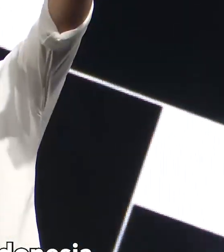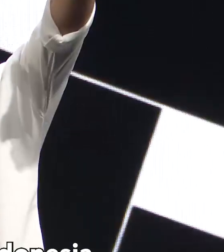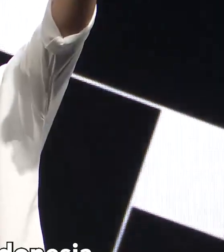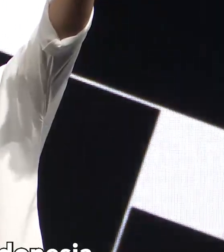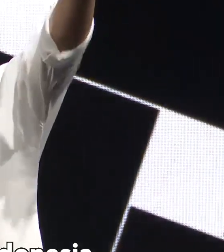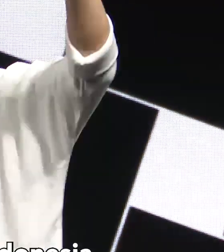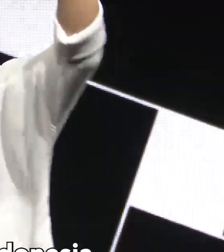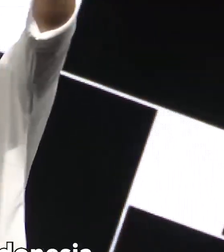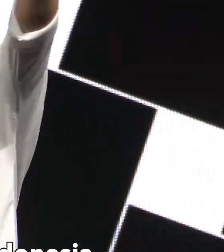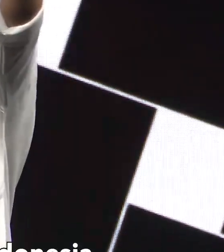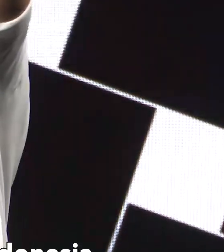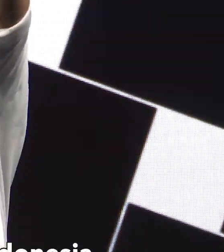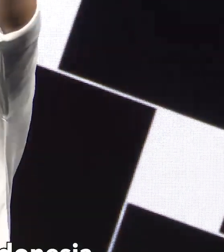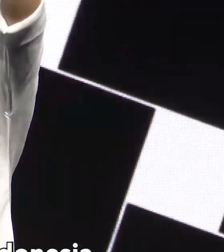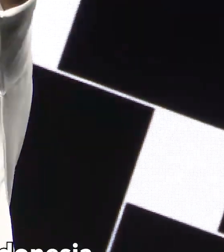satu,